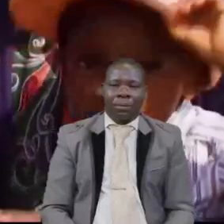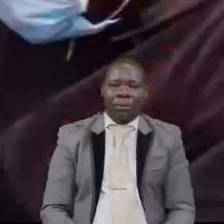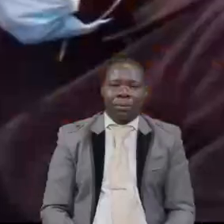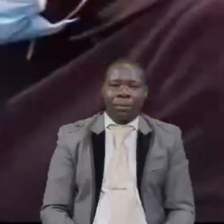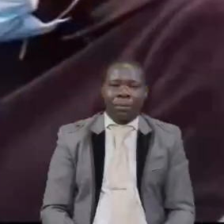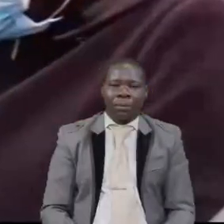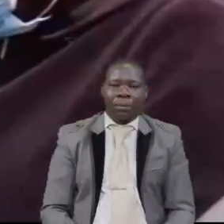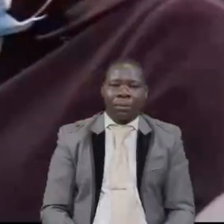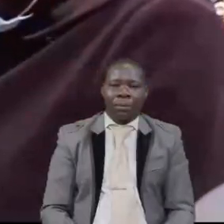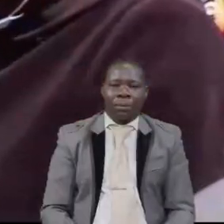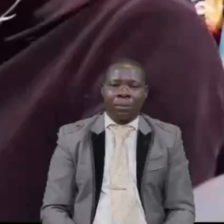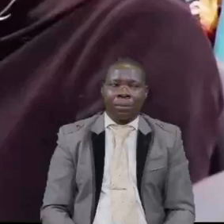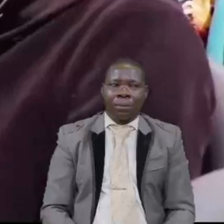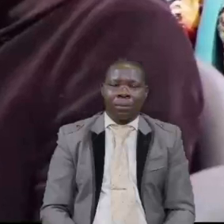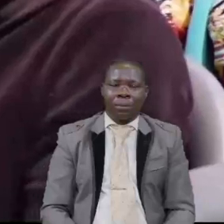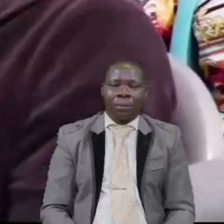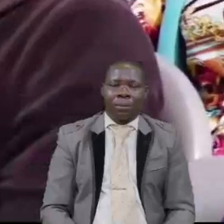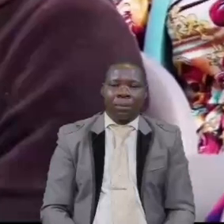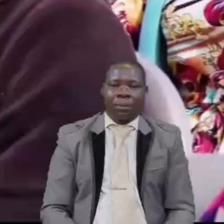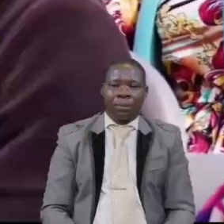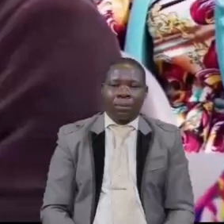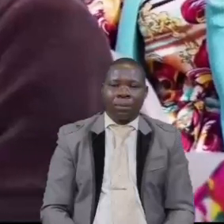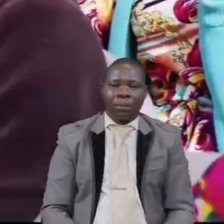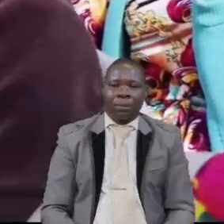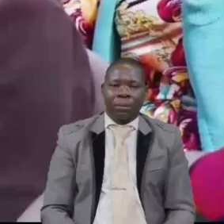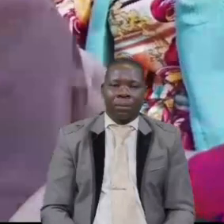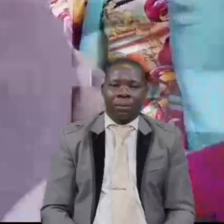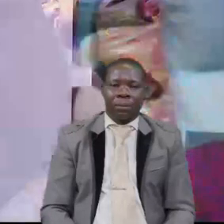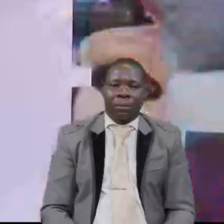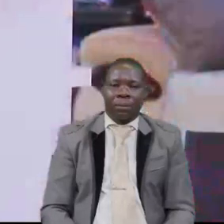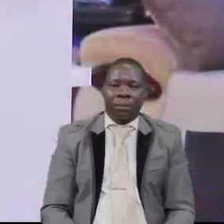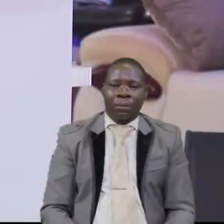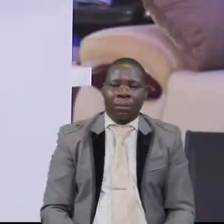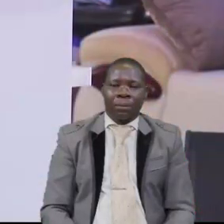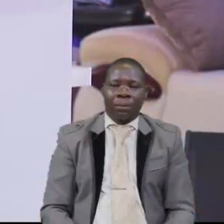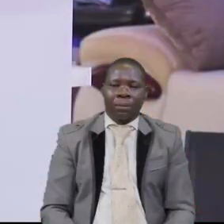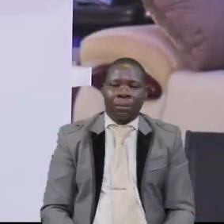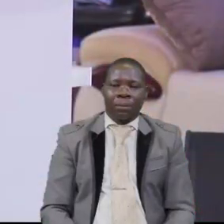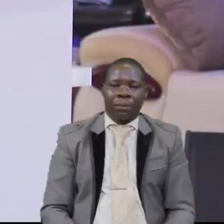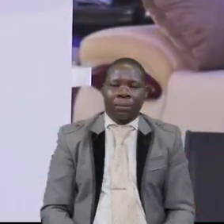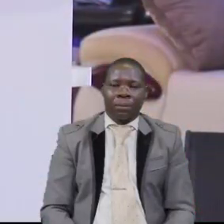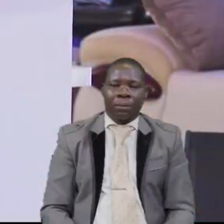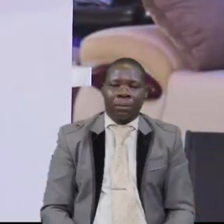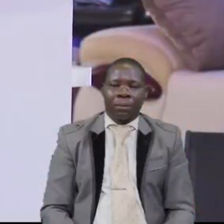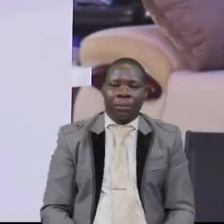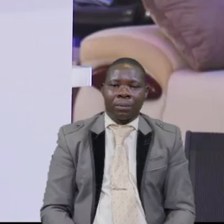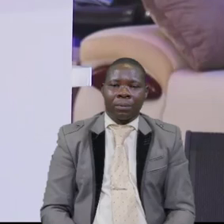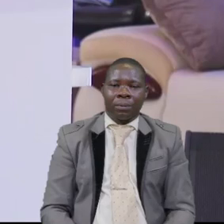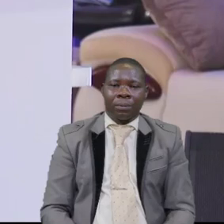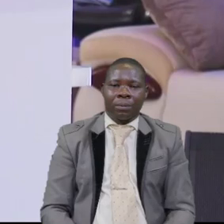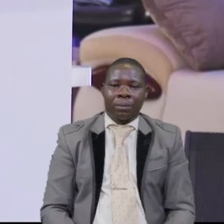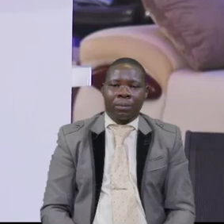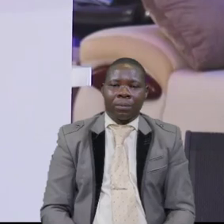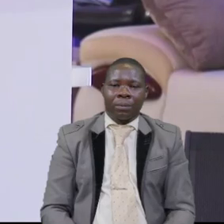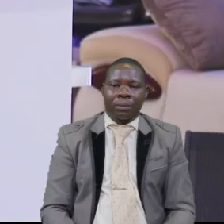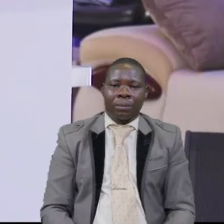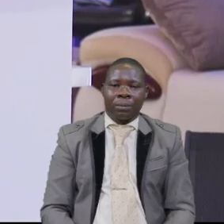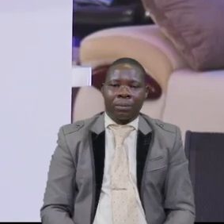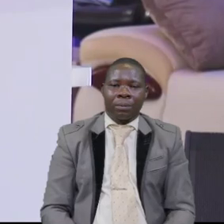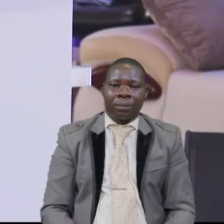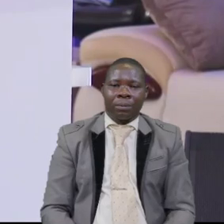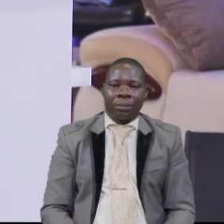ton positionnement au nom de Jésus. Neuvièmement, retenir notre positionnement sans